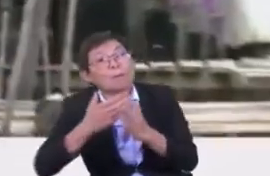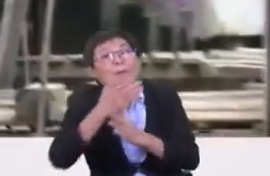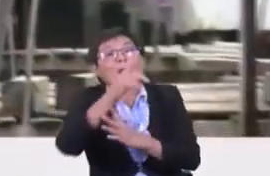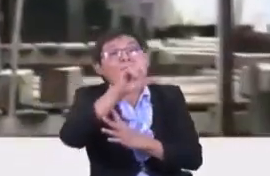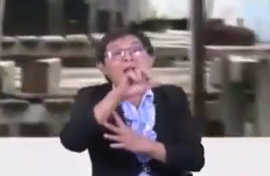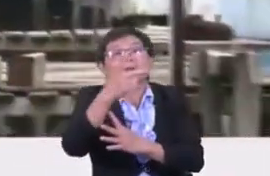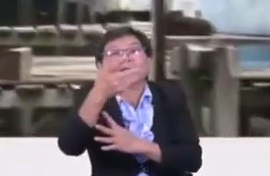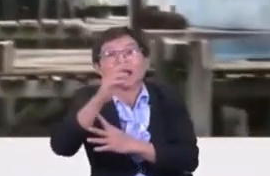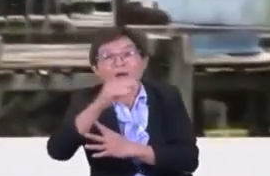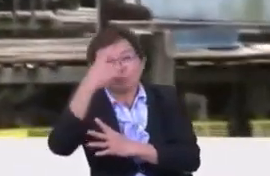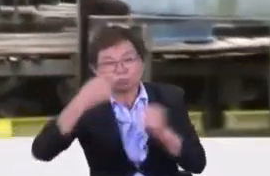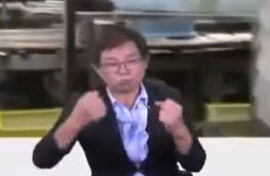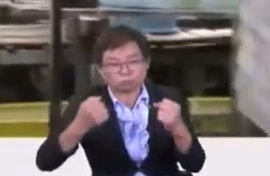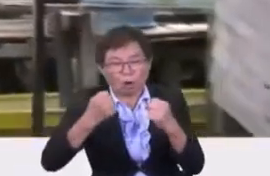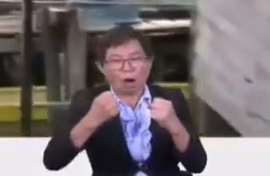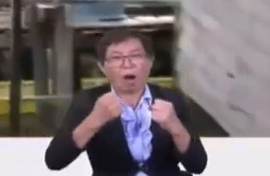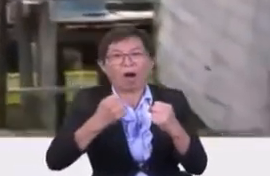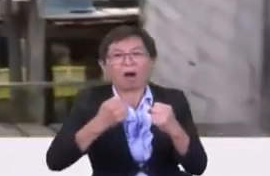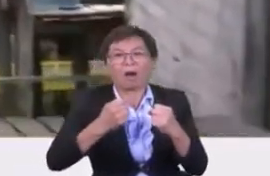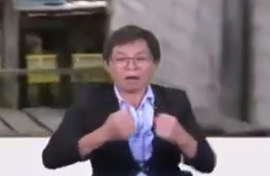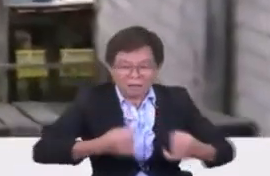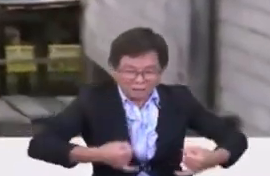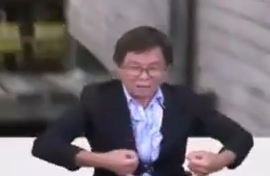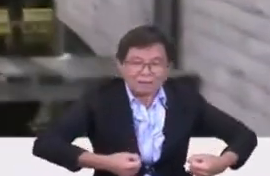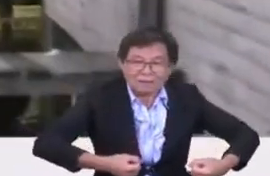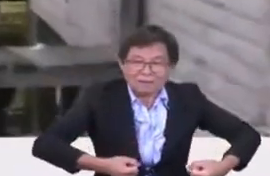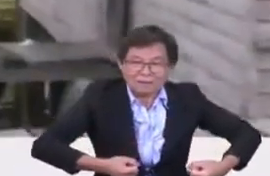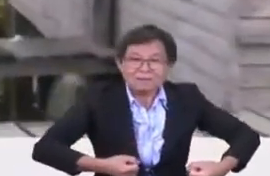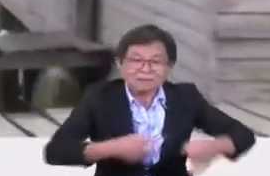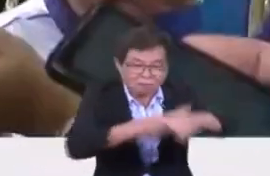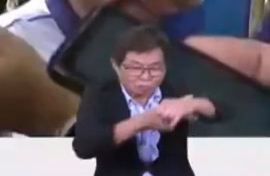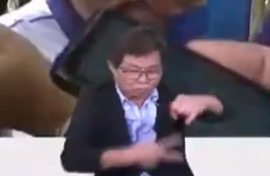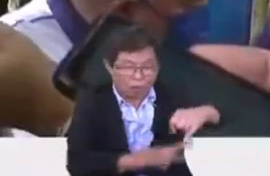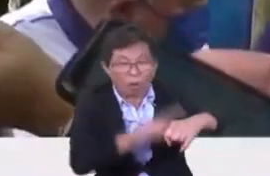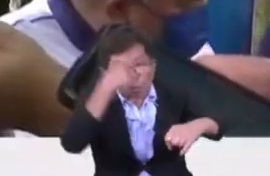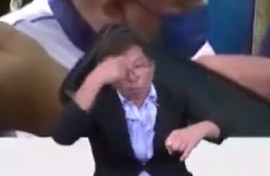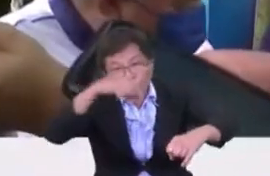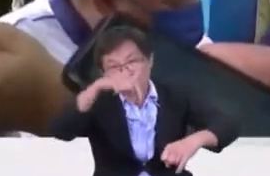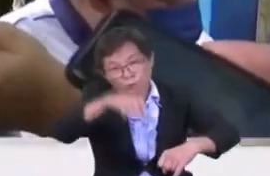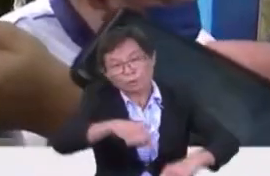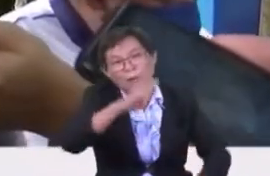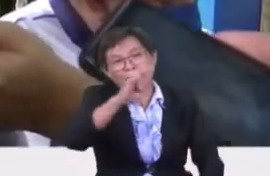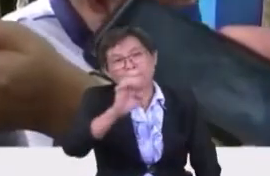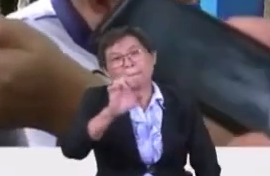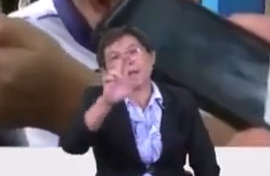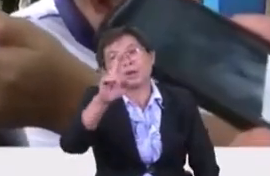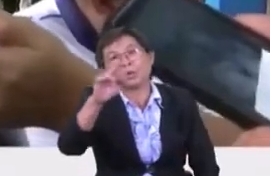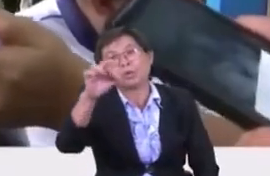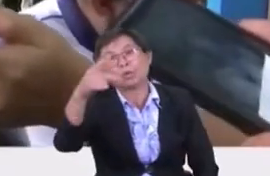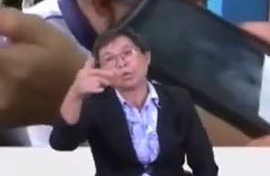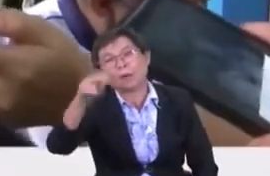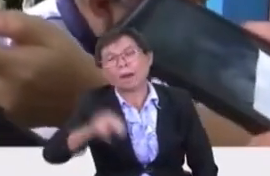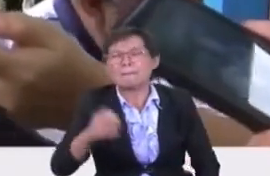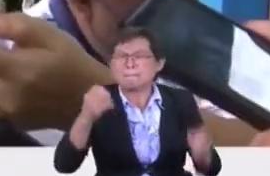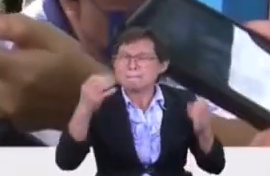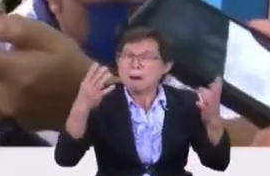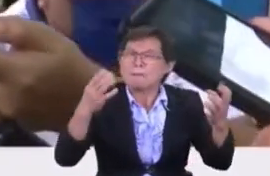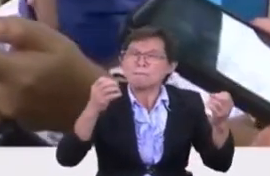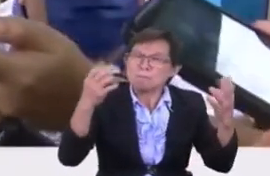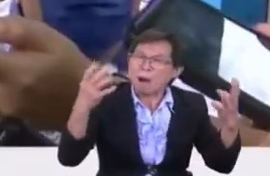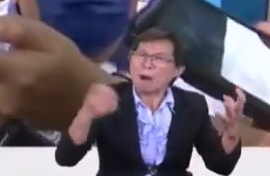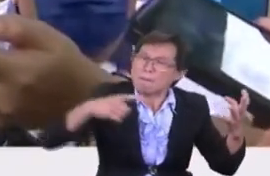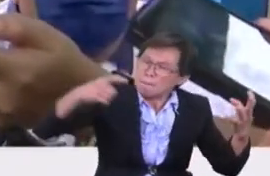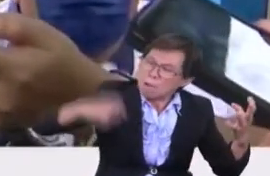memperkosa pembangunan infrastruktur masyarakat nelayan di Pulau kenal Gan beluran tidak berakhir disini banyak lagi kemudahan dan keperluan